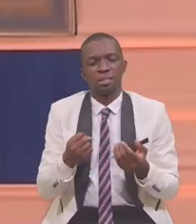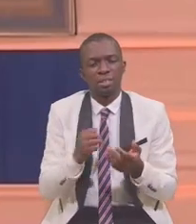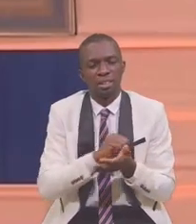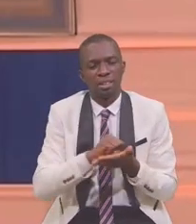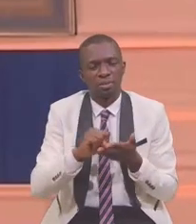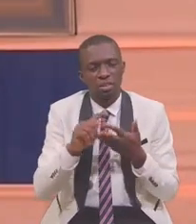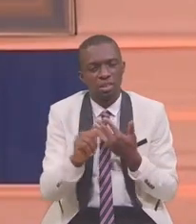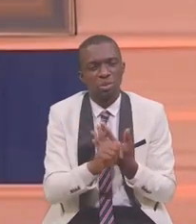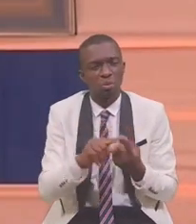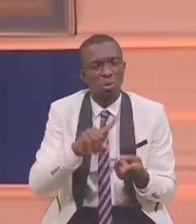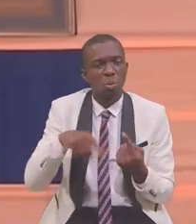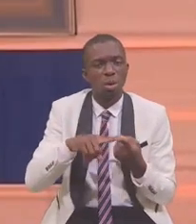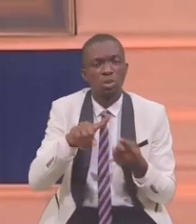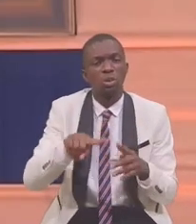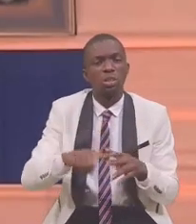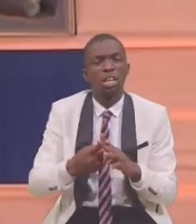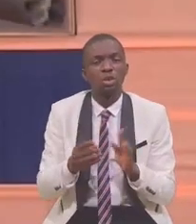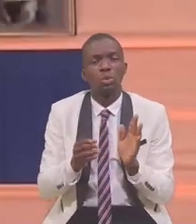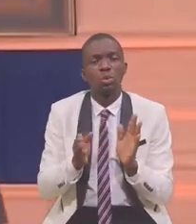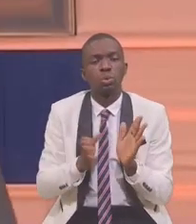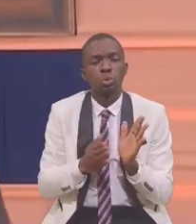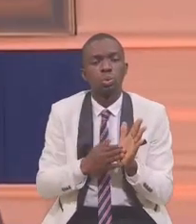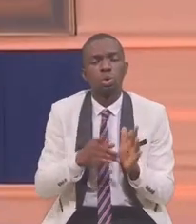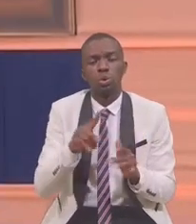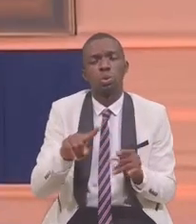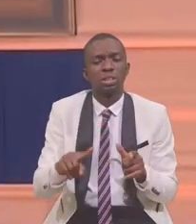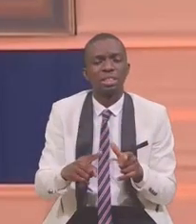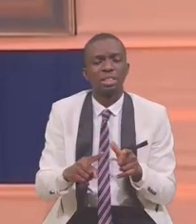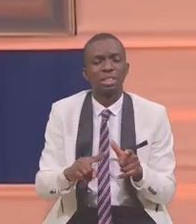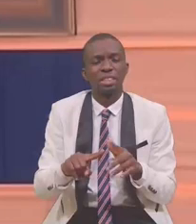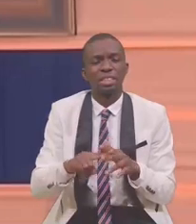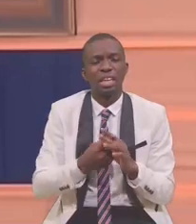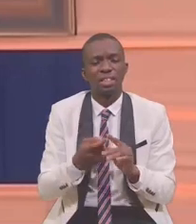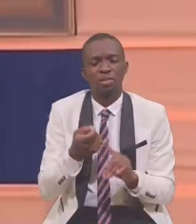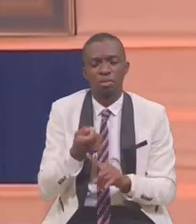l'école, alors on commence